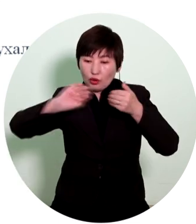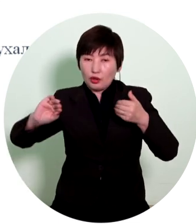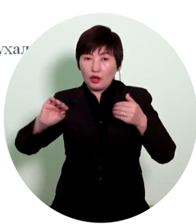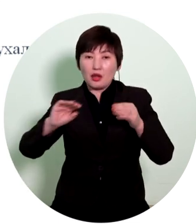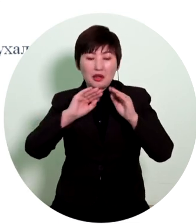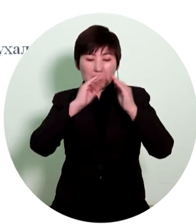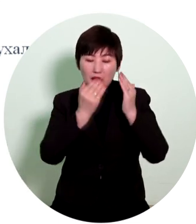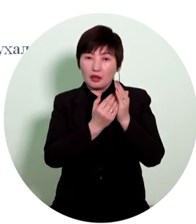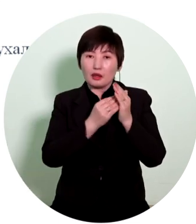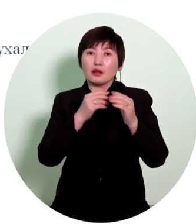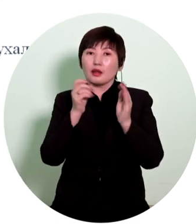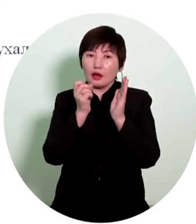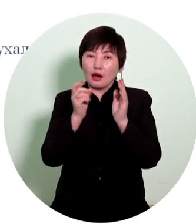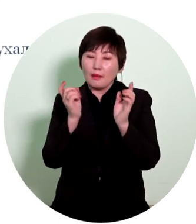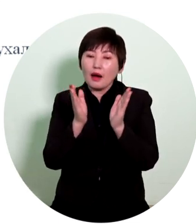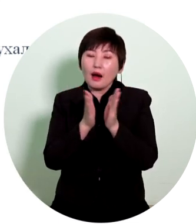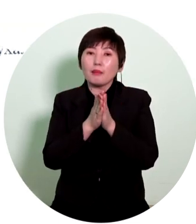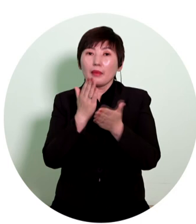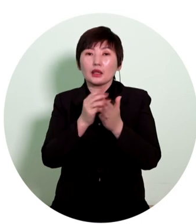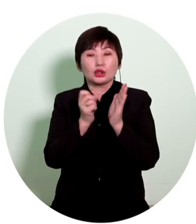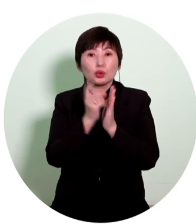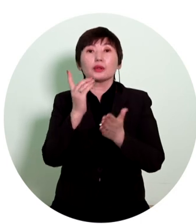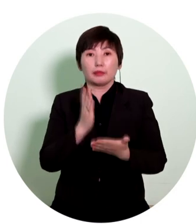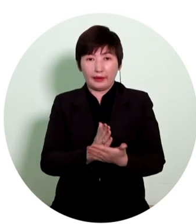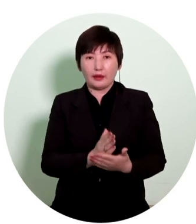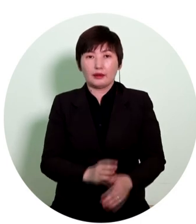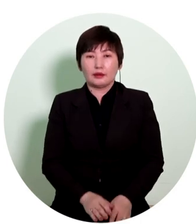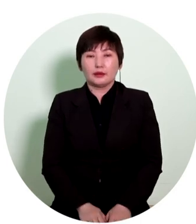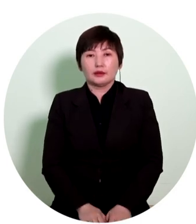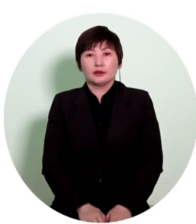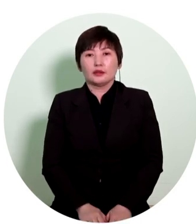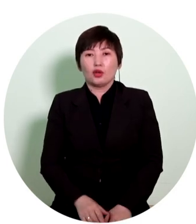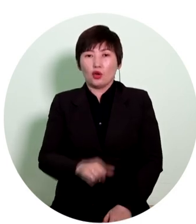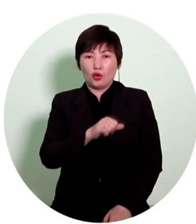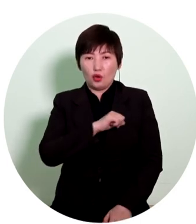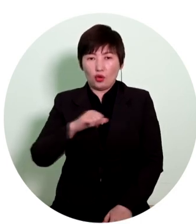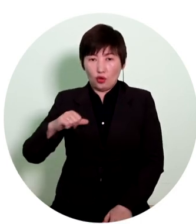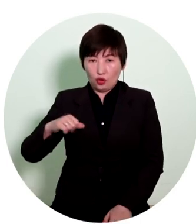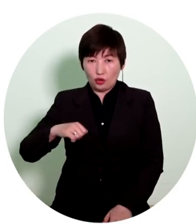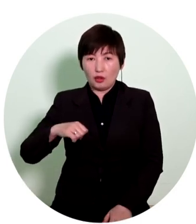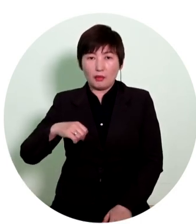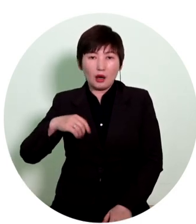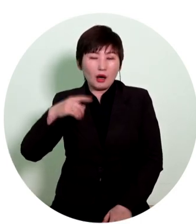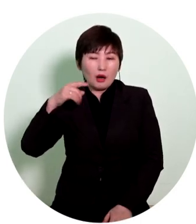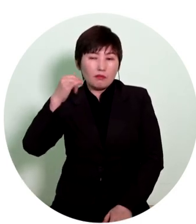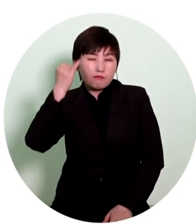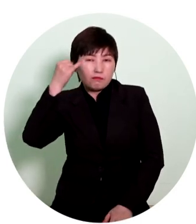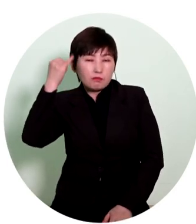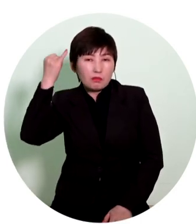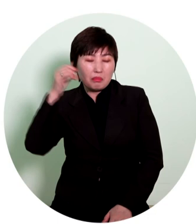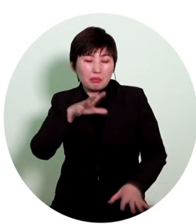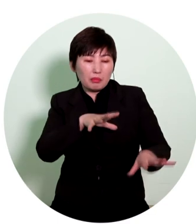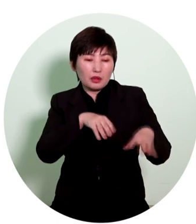ойлголцоод маш чухал байдаг юм аа. За мөн хүүхдүүд өөрт төрж байгаа таагүй бодол